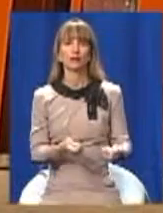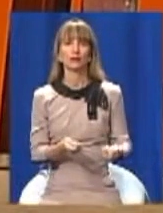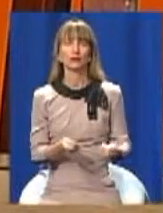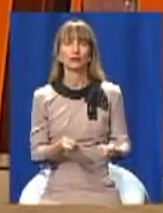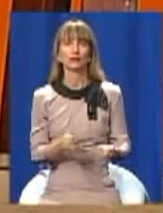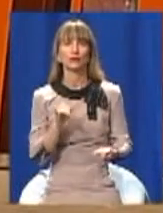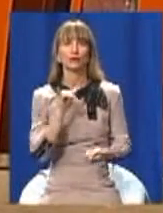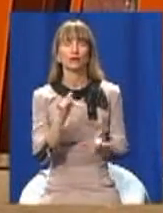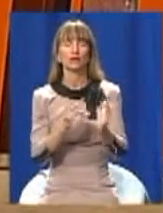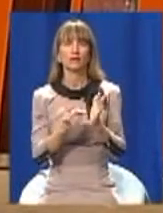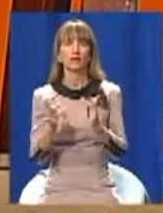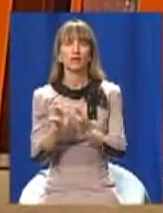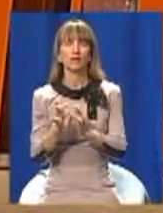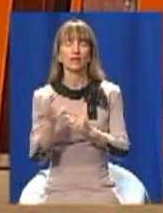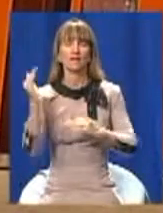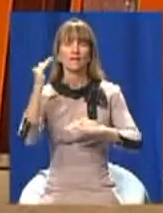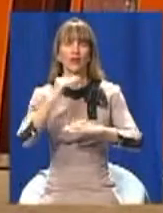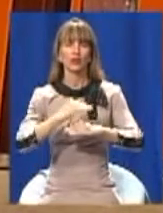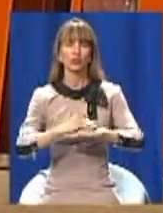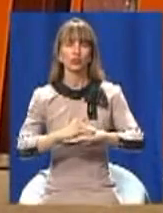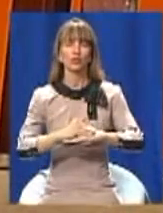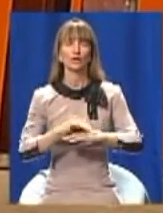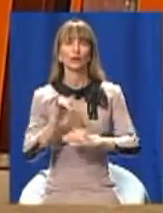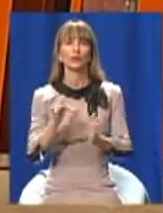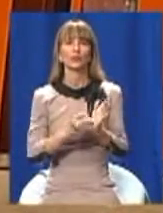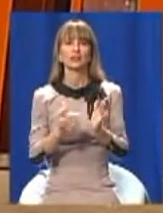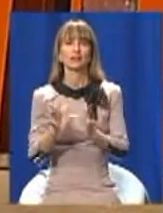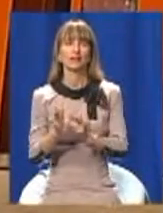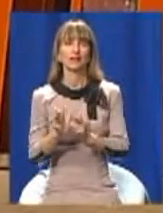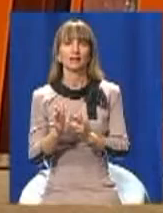у різдвяний вечір,